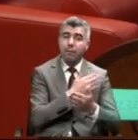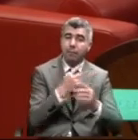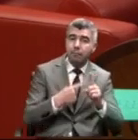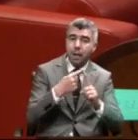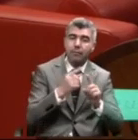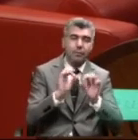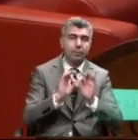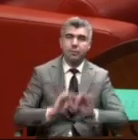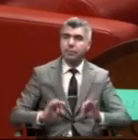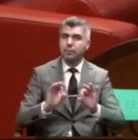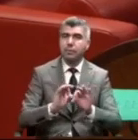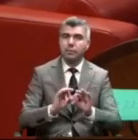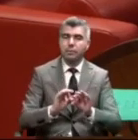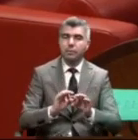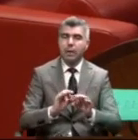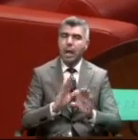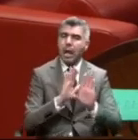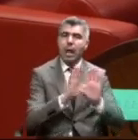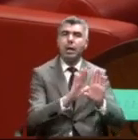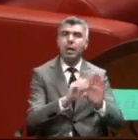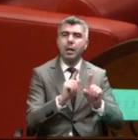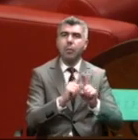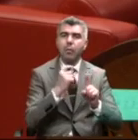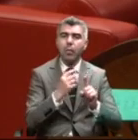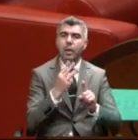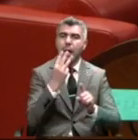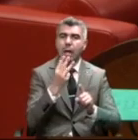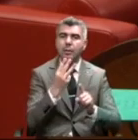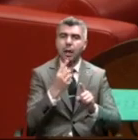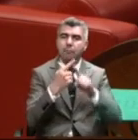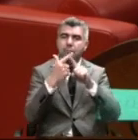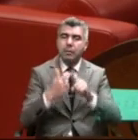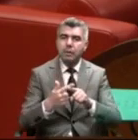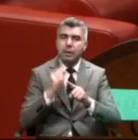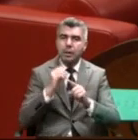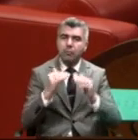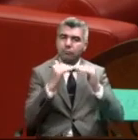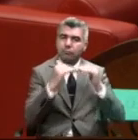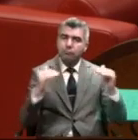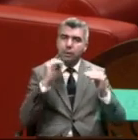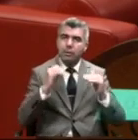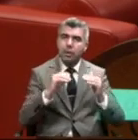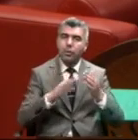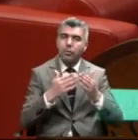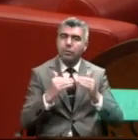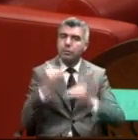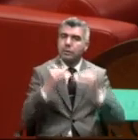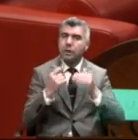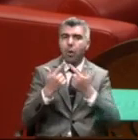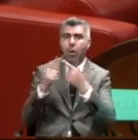خلي اخويا المعدل نتاع العجز نتاعك في ثلاثه ودير النمو اللي يخلي الاستقراض المديونيه ودير الاختيارات